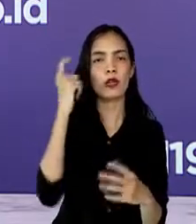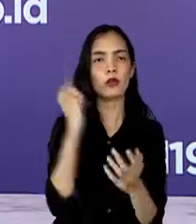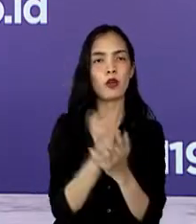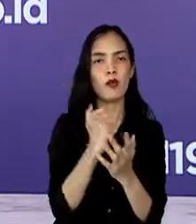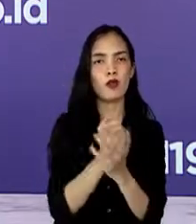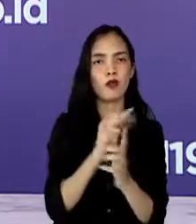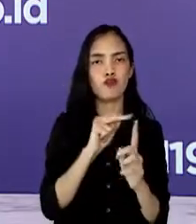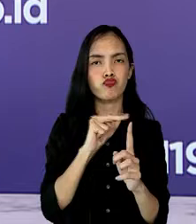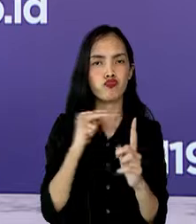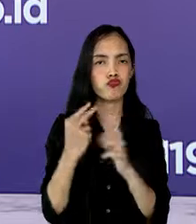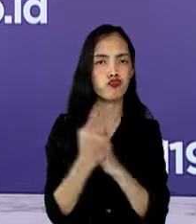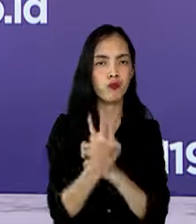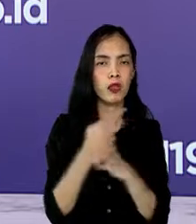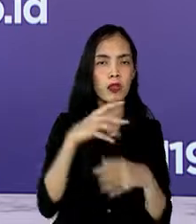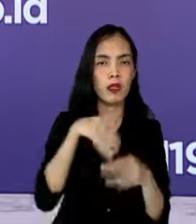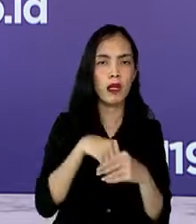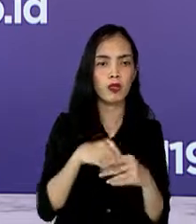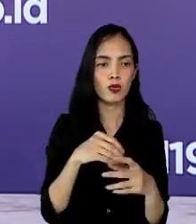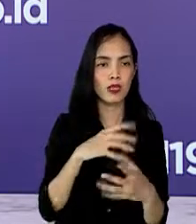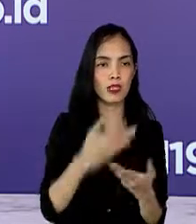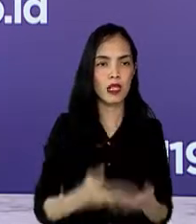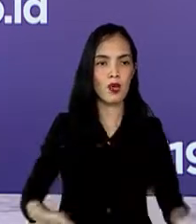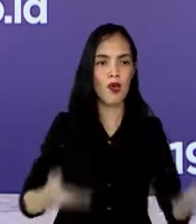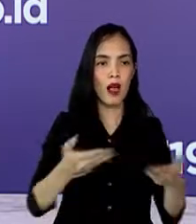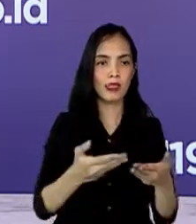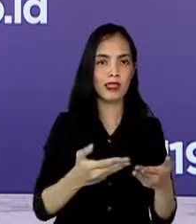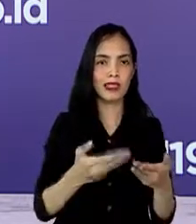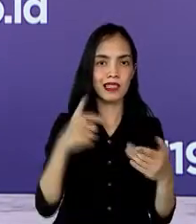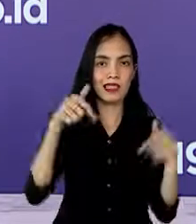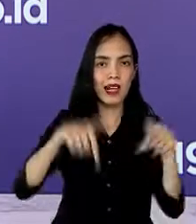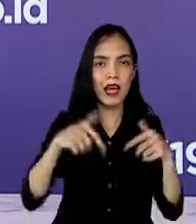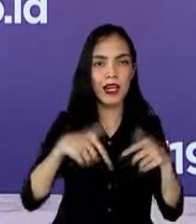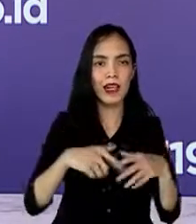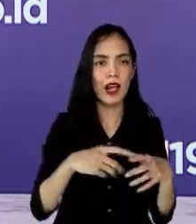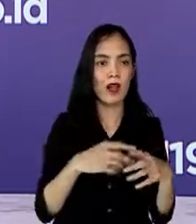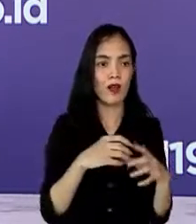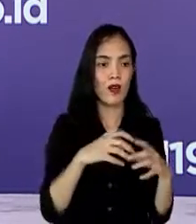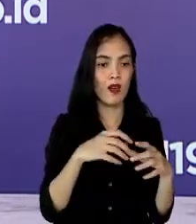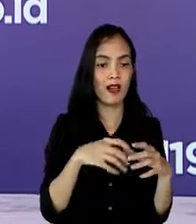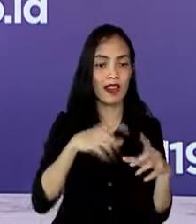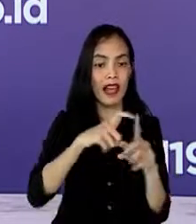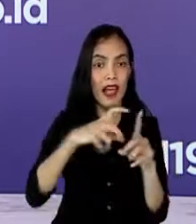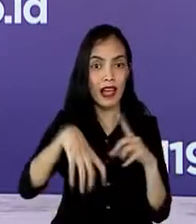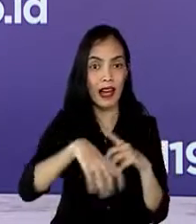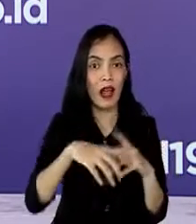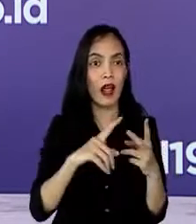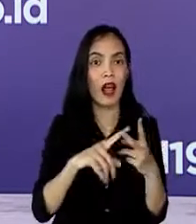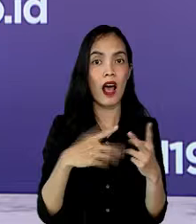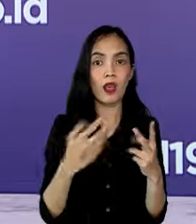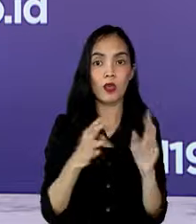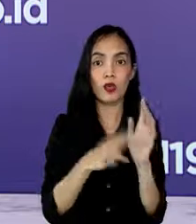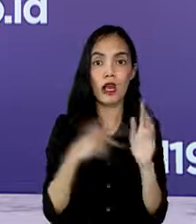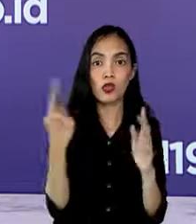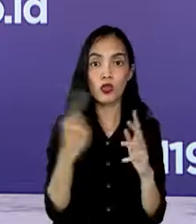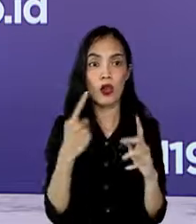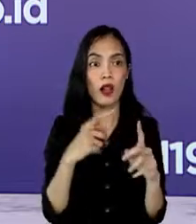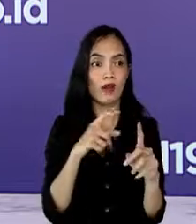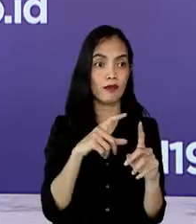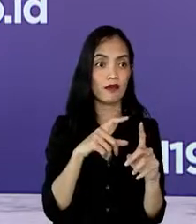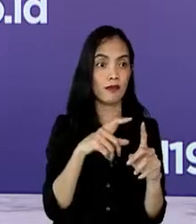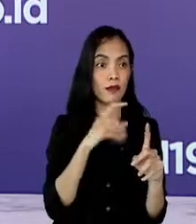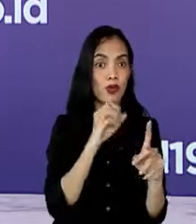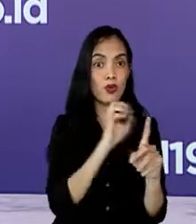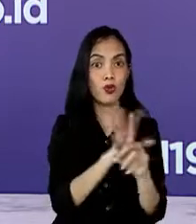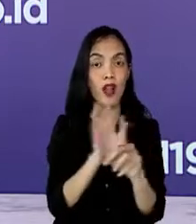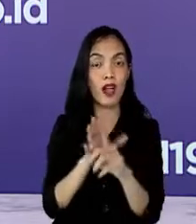aspek termasuk kondisi kasus terkini yang micro per daerah maupun makro baik kondisi daerah